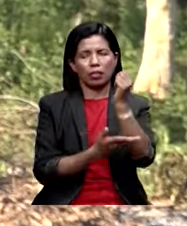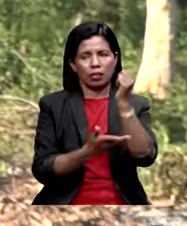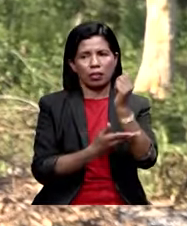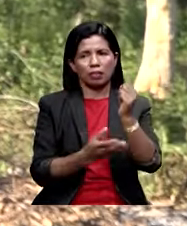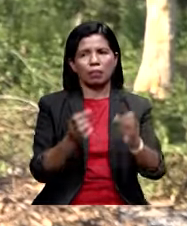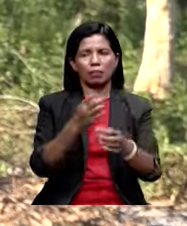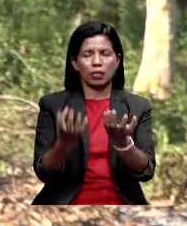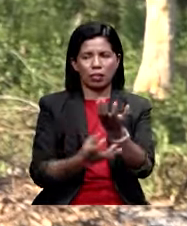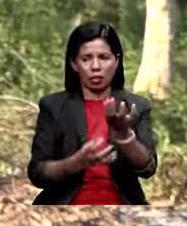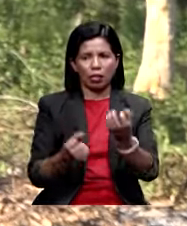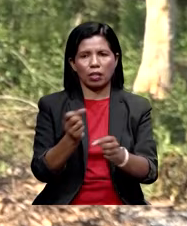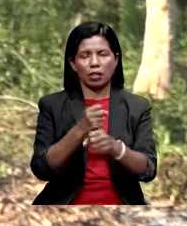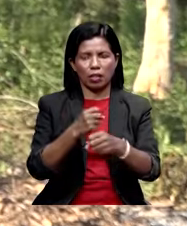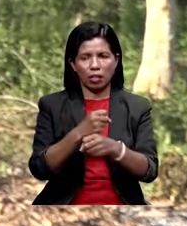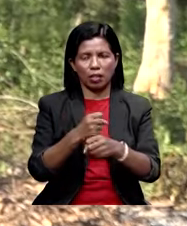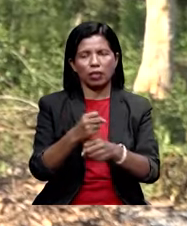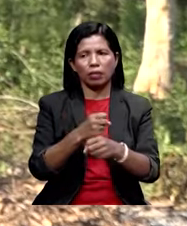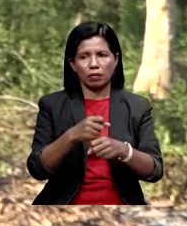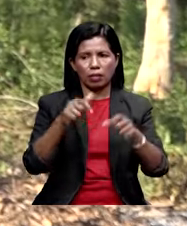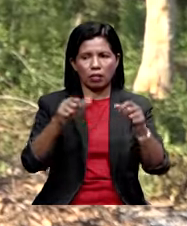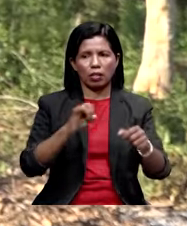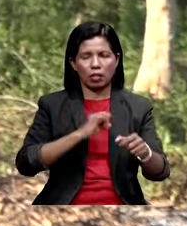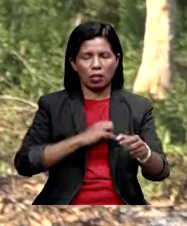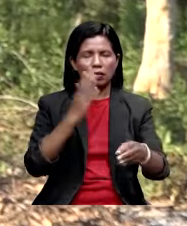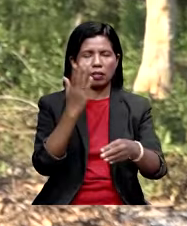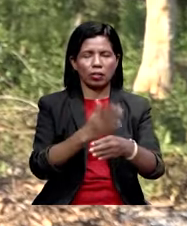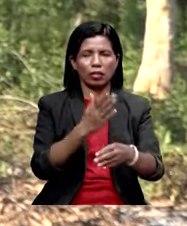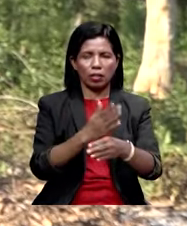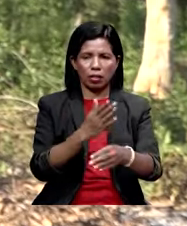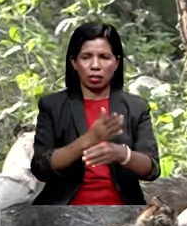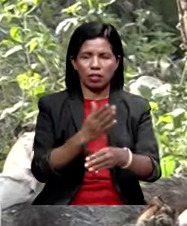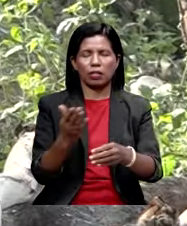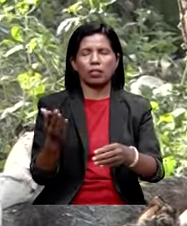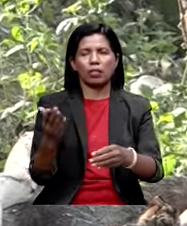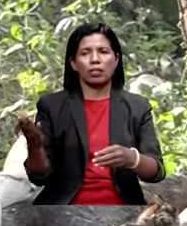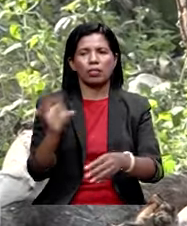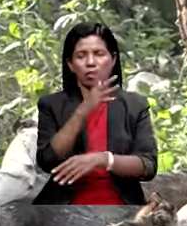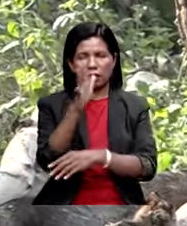kafe ne han sira tin au ti si ai fira.